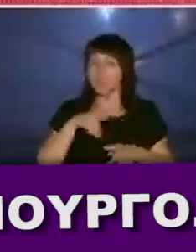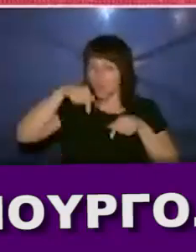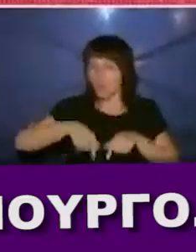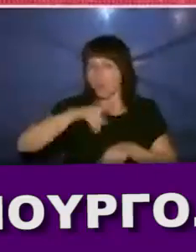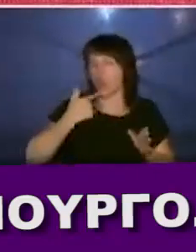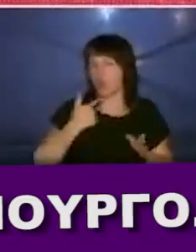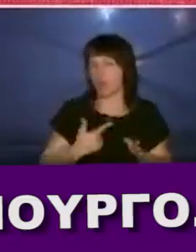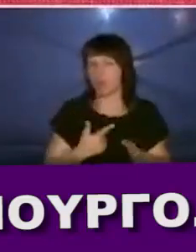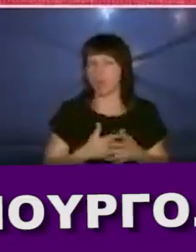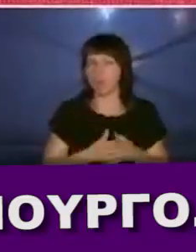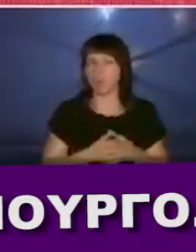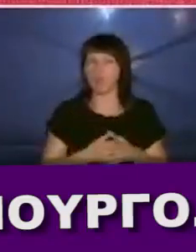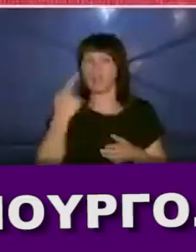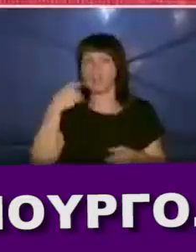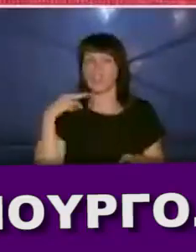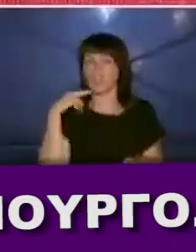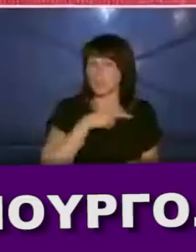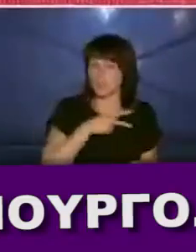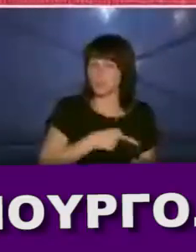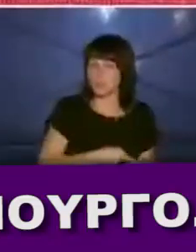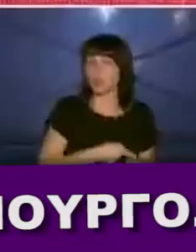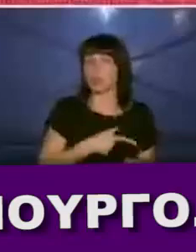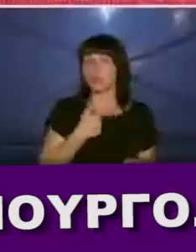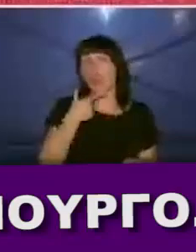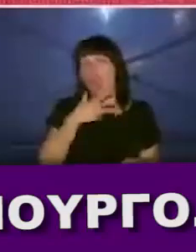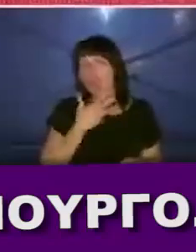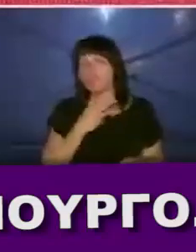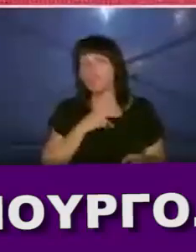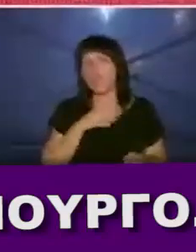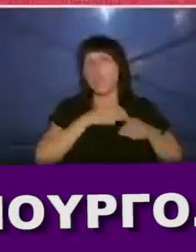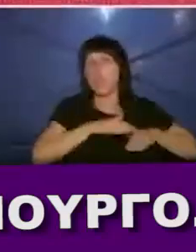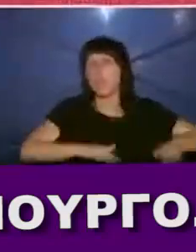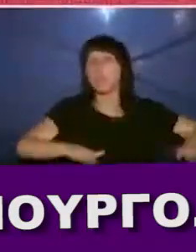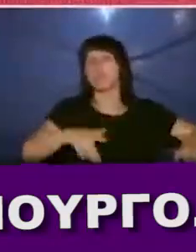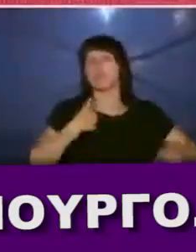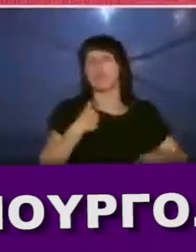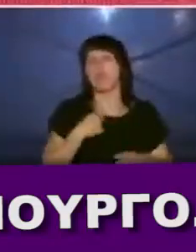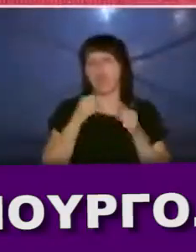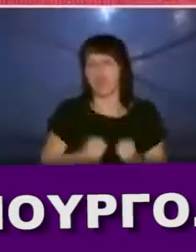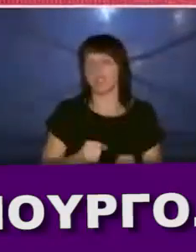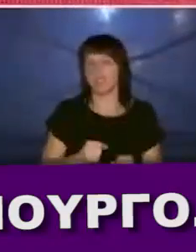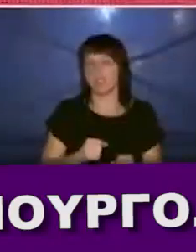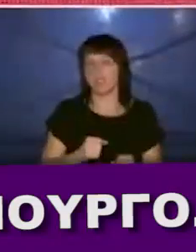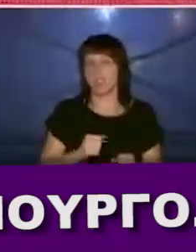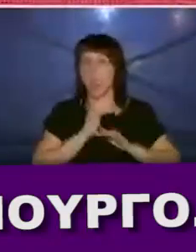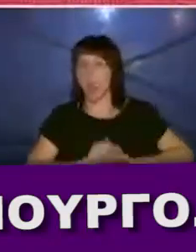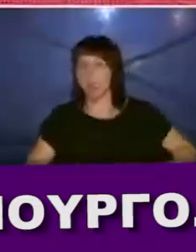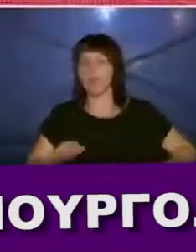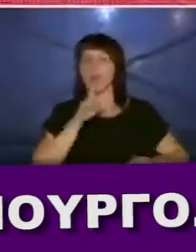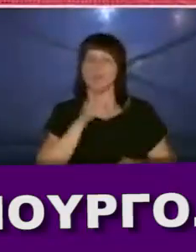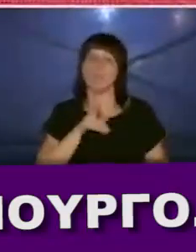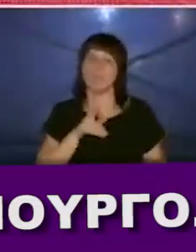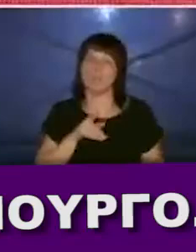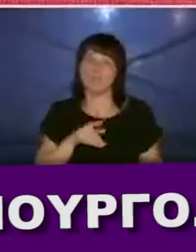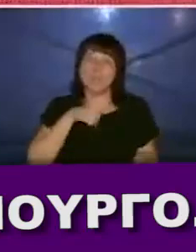δύσκολη συγκυρία, είναι ένας πρωθυπουργός που υπονομεύει τη θεσμική και δημοκρατική ομαλότητα. Ένας πρωθυπουργός που δεν